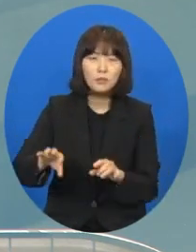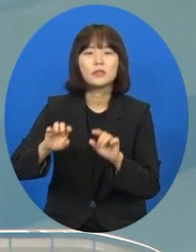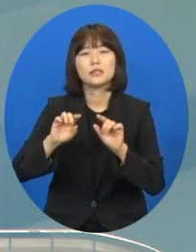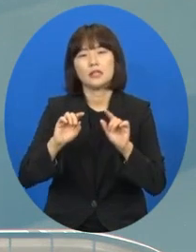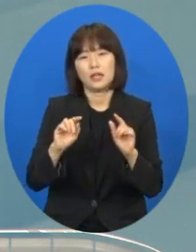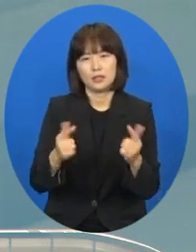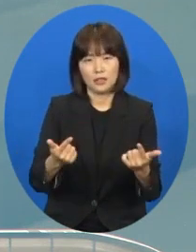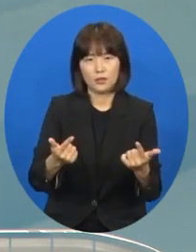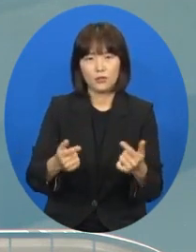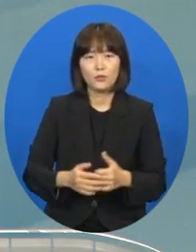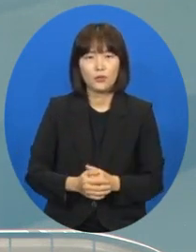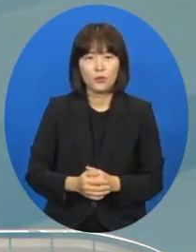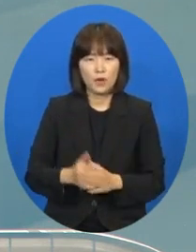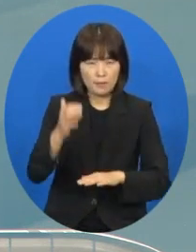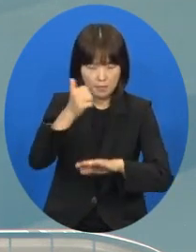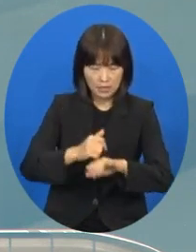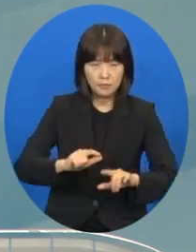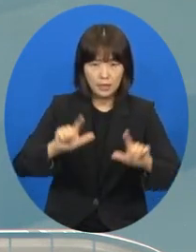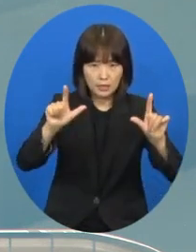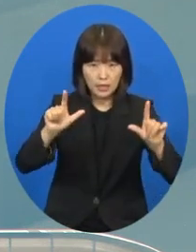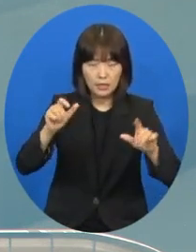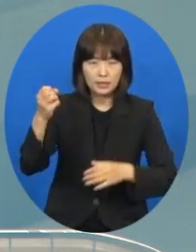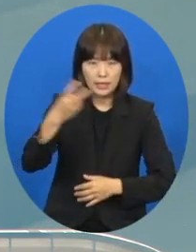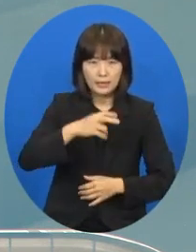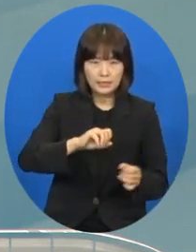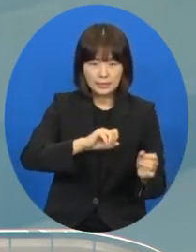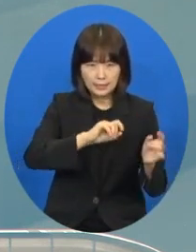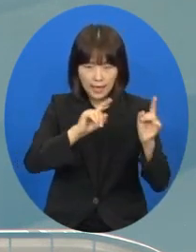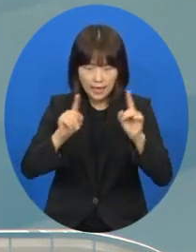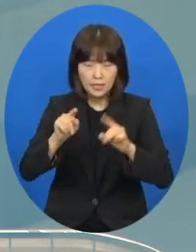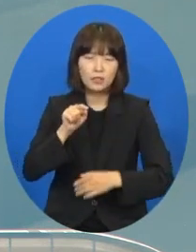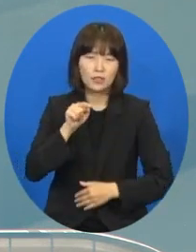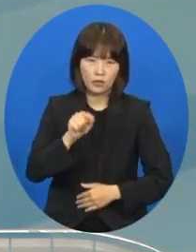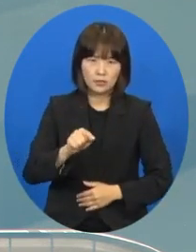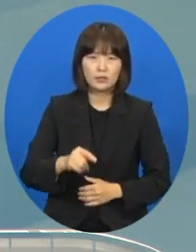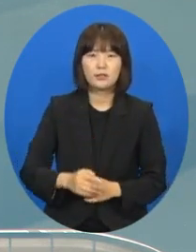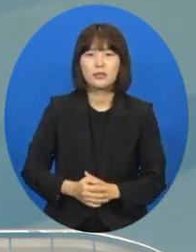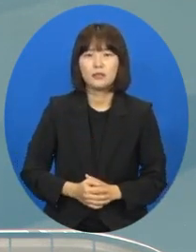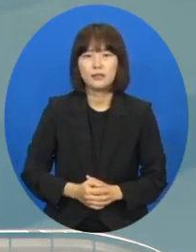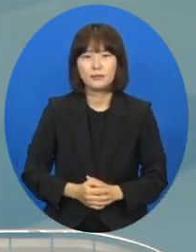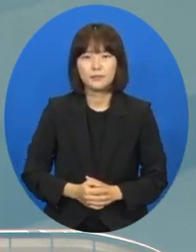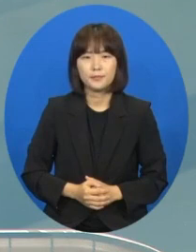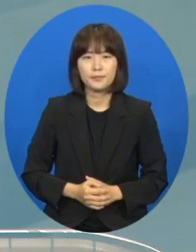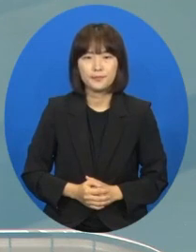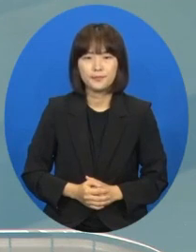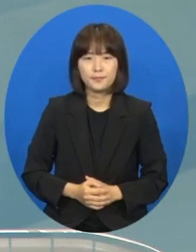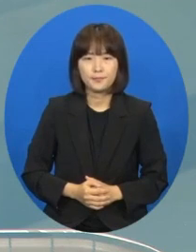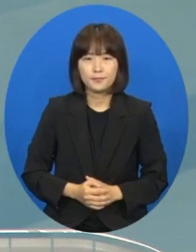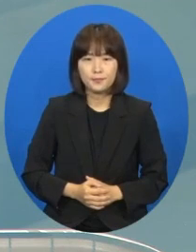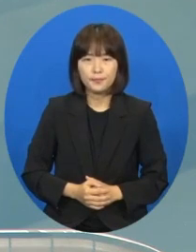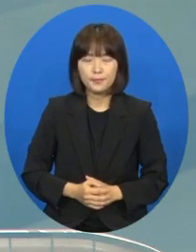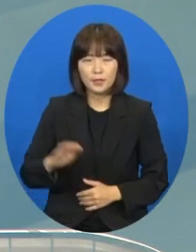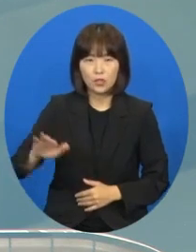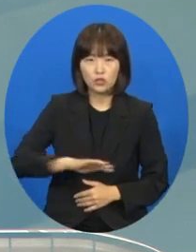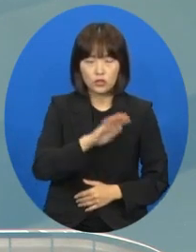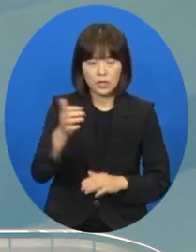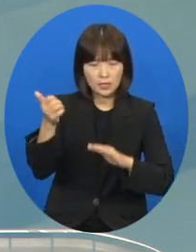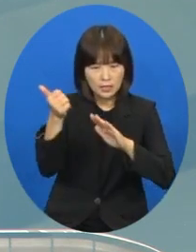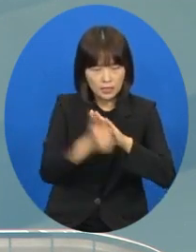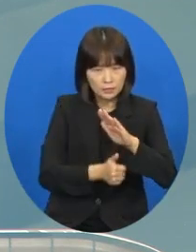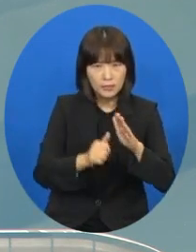잃어버리지 아니하고 마지막 날에 다시 살리는 이것이니라. 우리가 실패했을